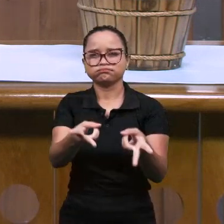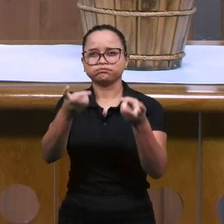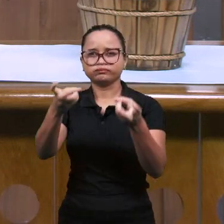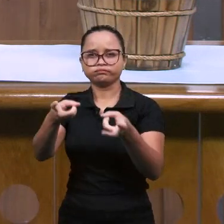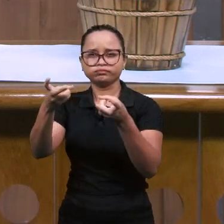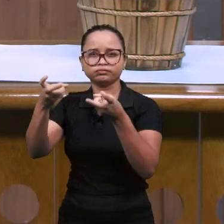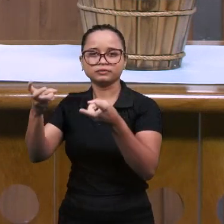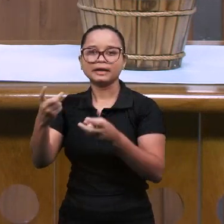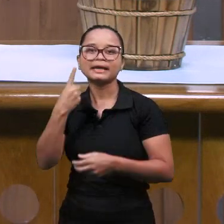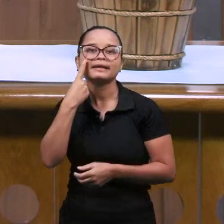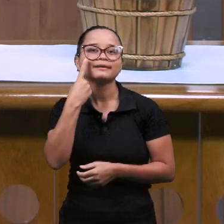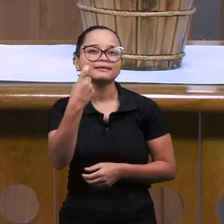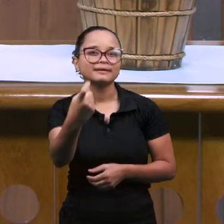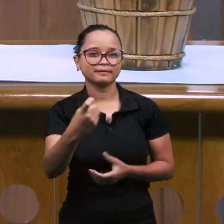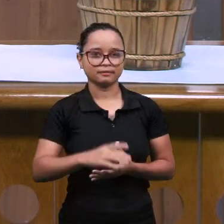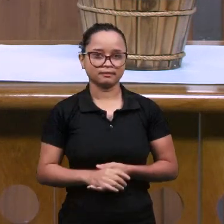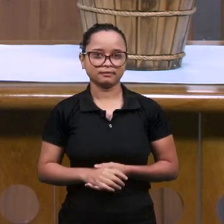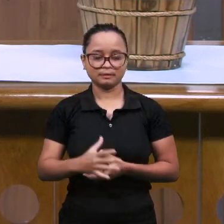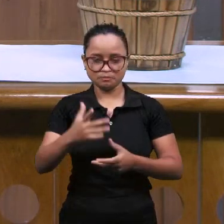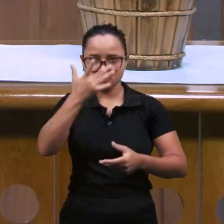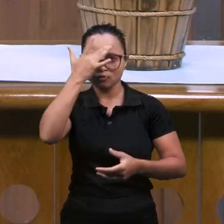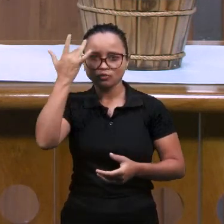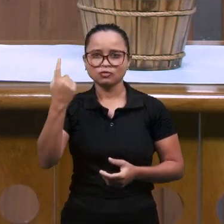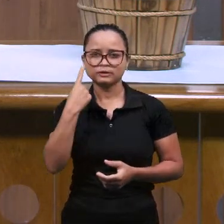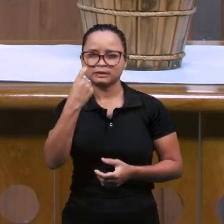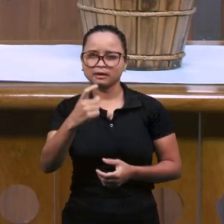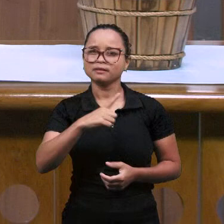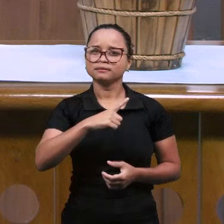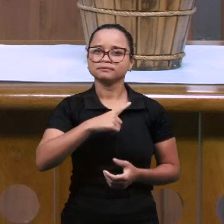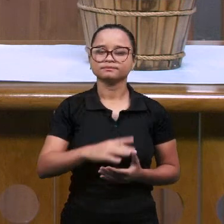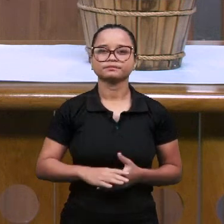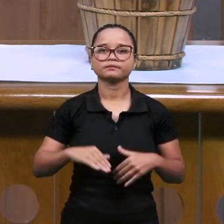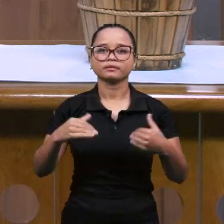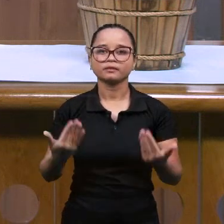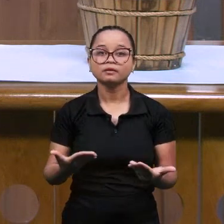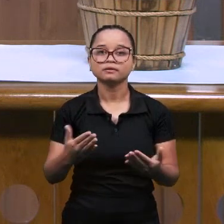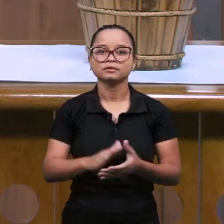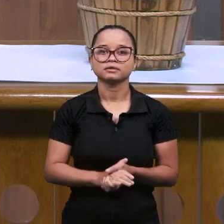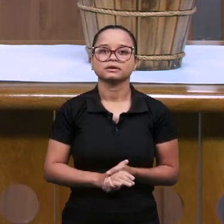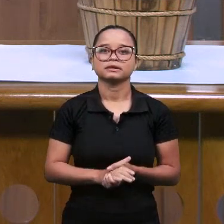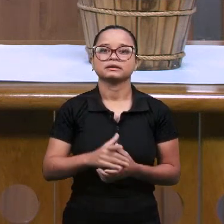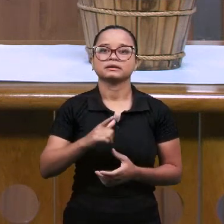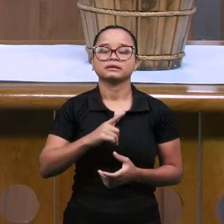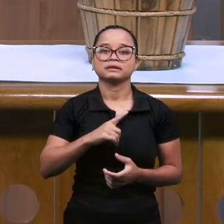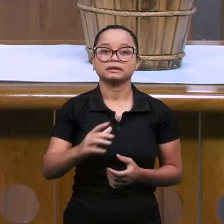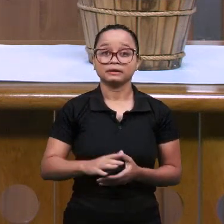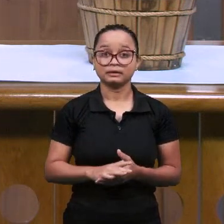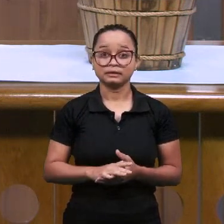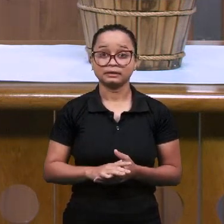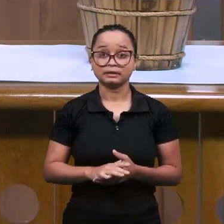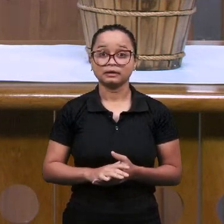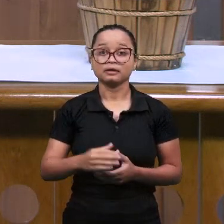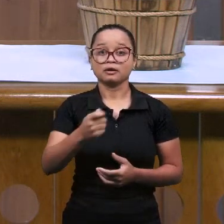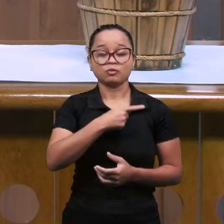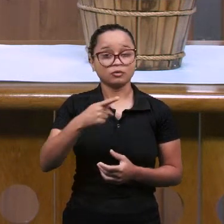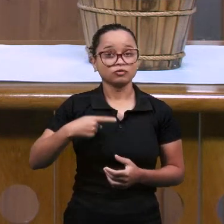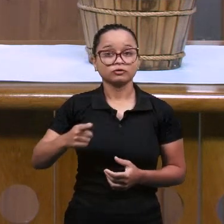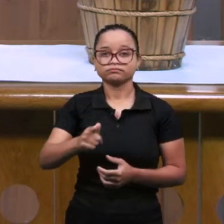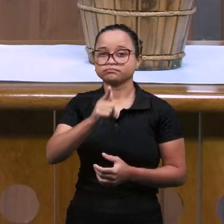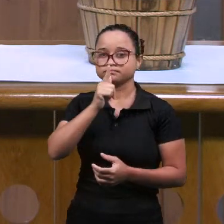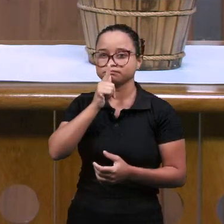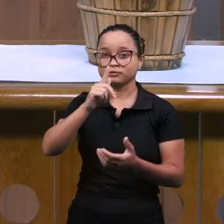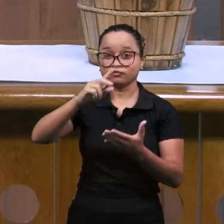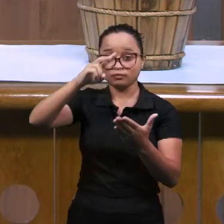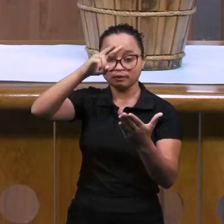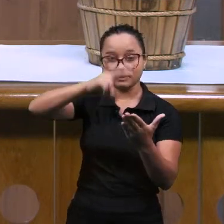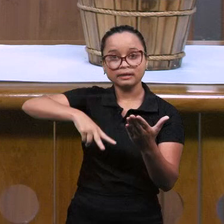que les frères ont entendu maintenant, le rapport qui est arrivé à notre main, j'ai demandé au pasteur Gilles qu'il